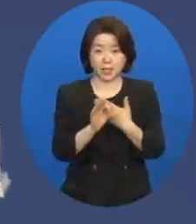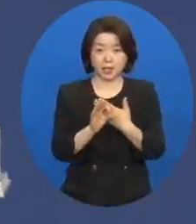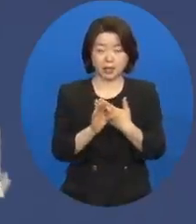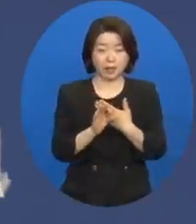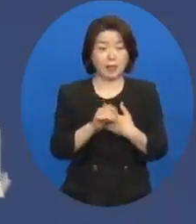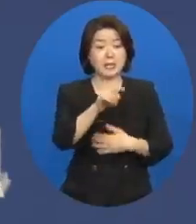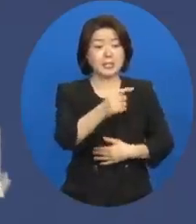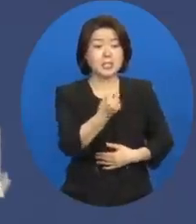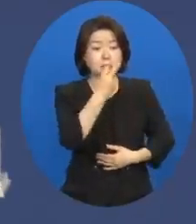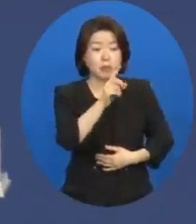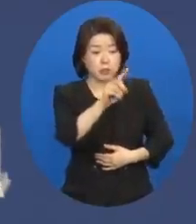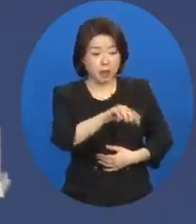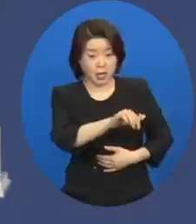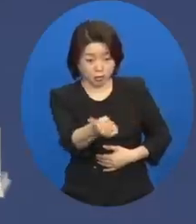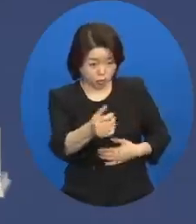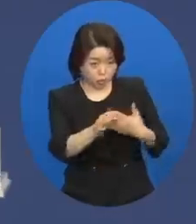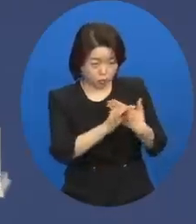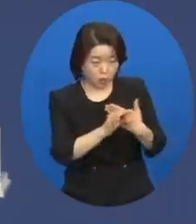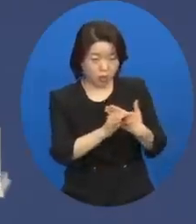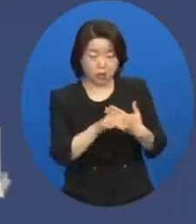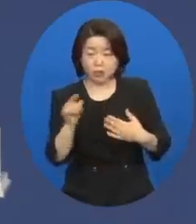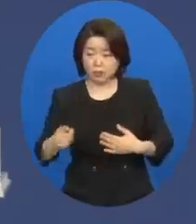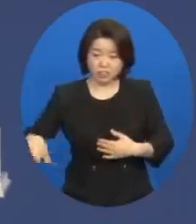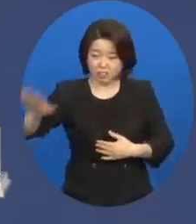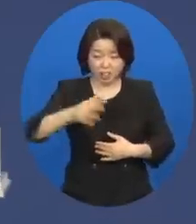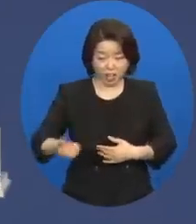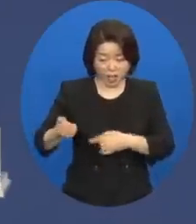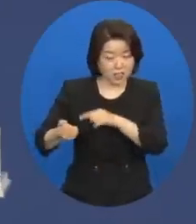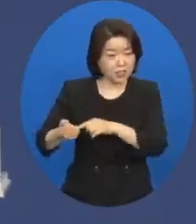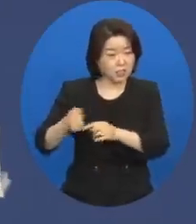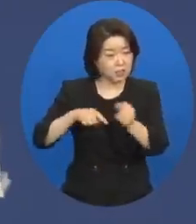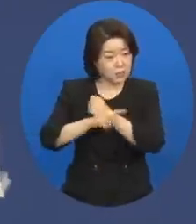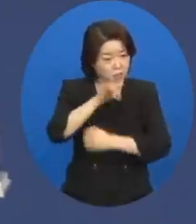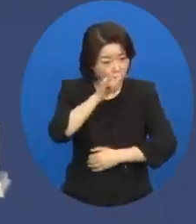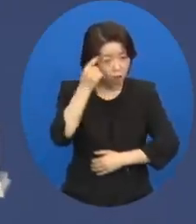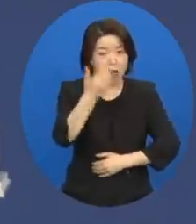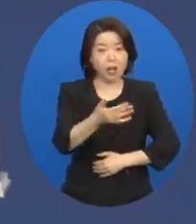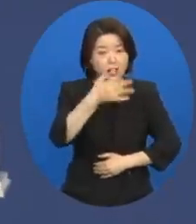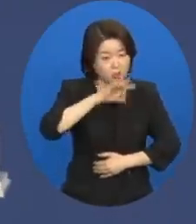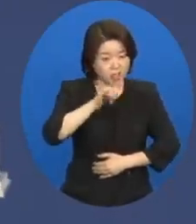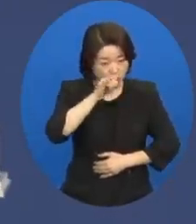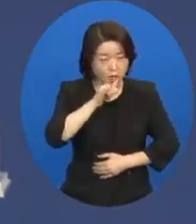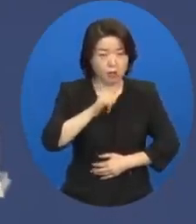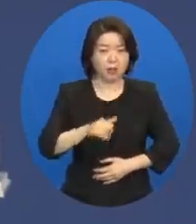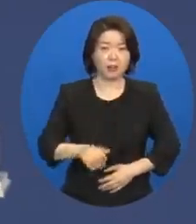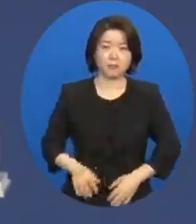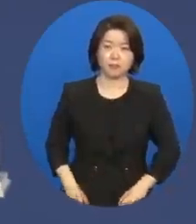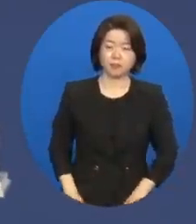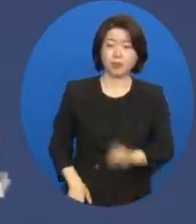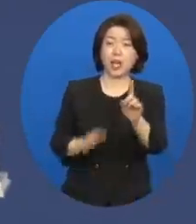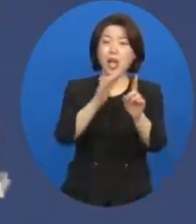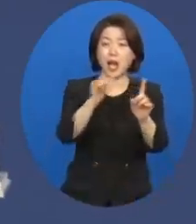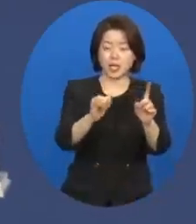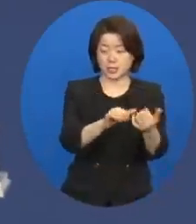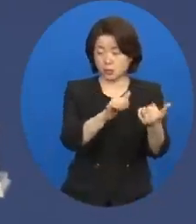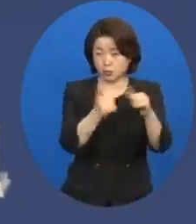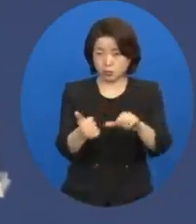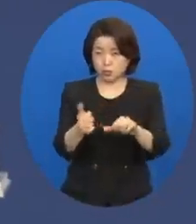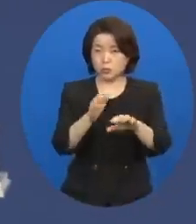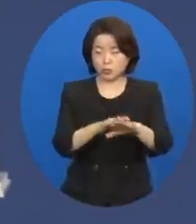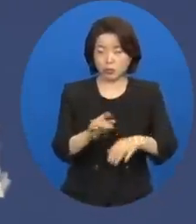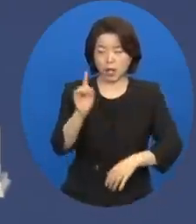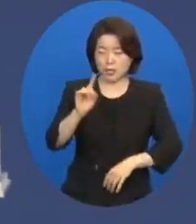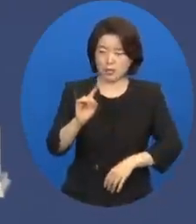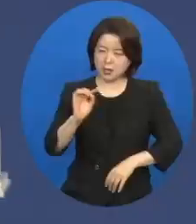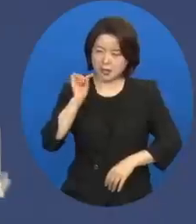내 목숨 하나를 잃어버리면 무슨 유익이 있겠냐는 거예요. 사실 한 사람의 죽음을 놓고 자꾸 미화하고 의미를 붙이는